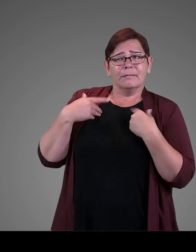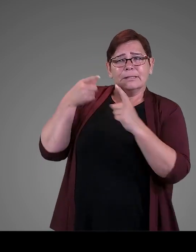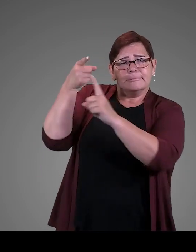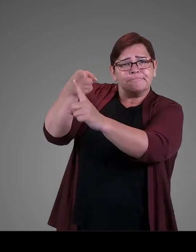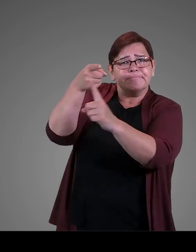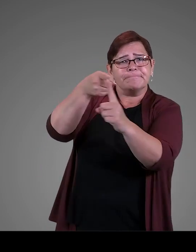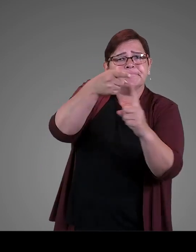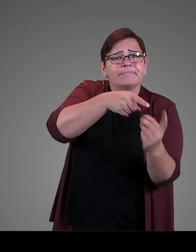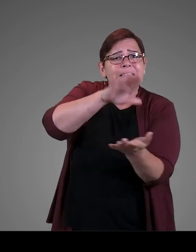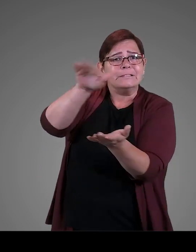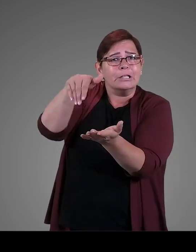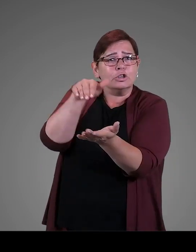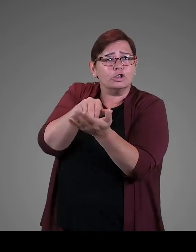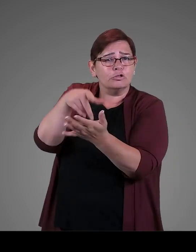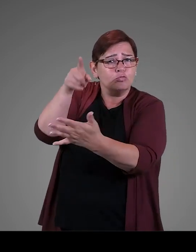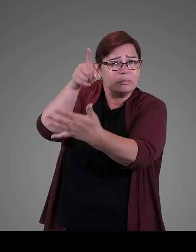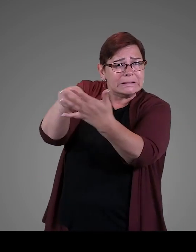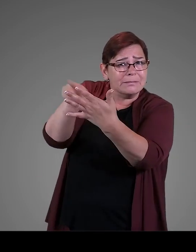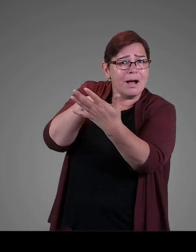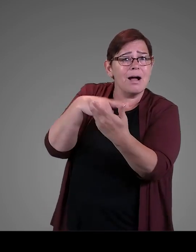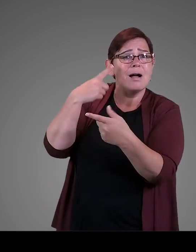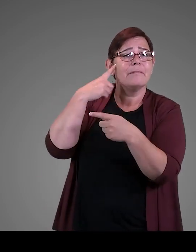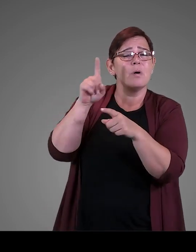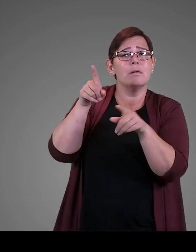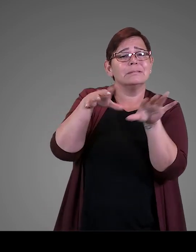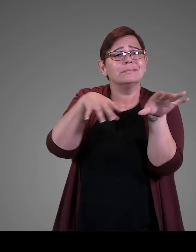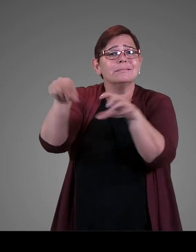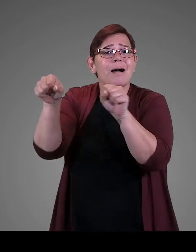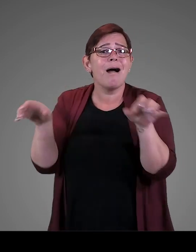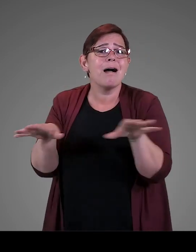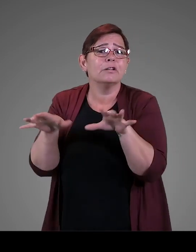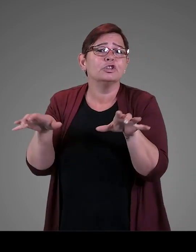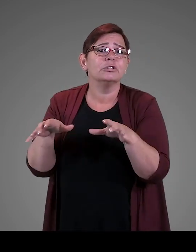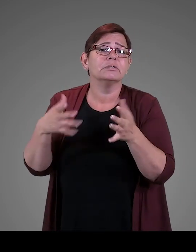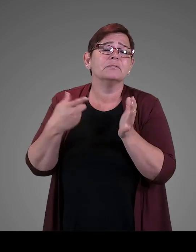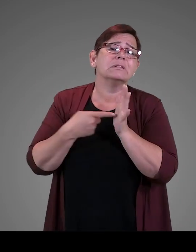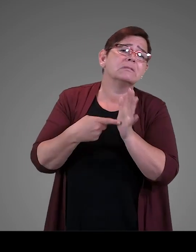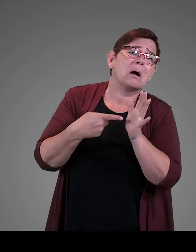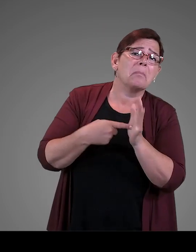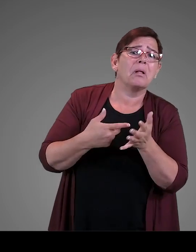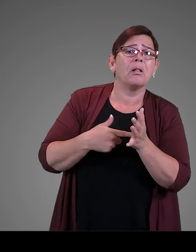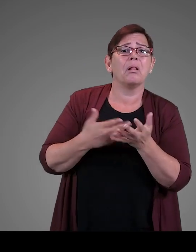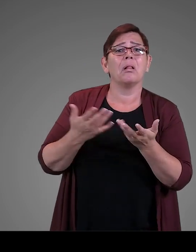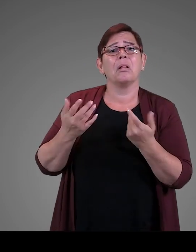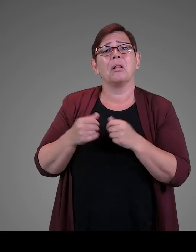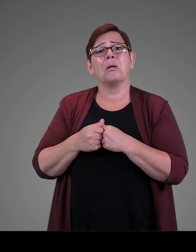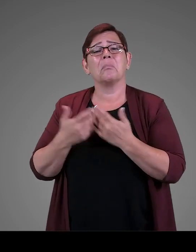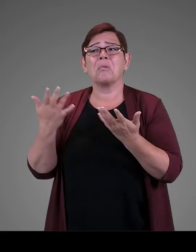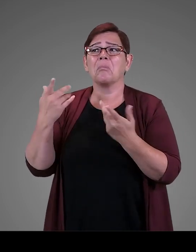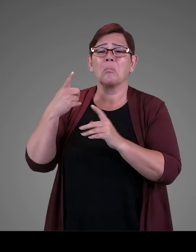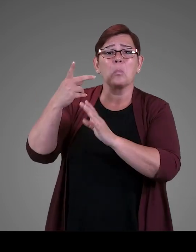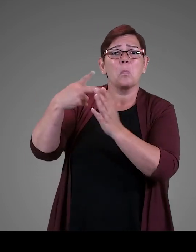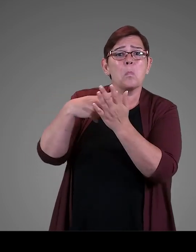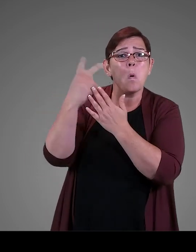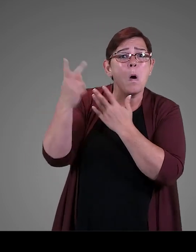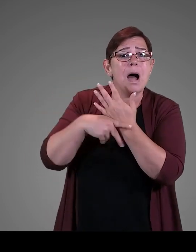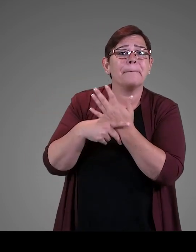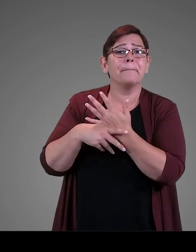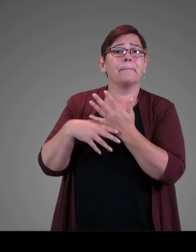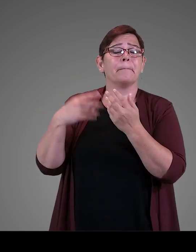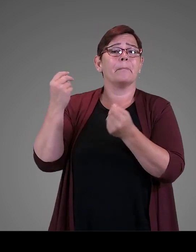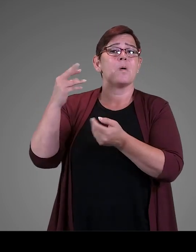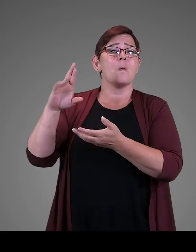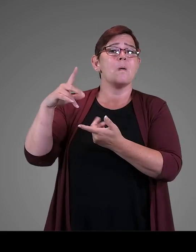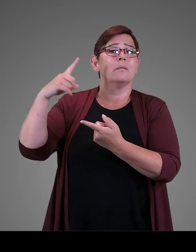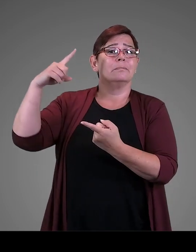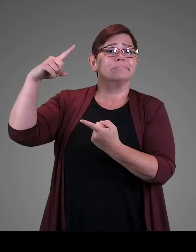pour préciser, c'est qu'on parlait du militantisme et ce que je disais, c'est est-ce que certains centres se sont fait